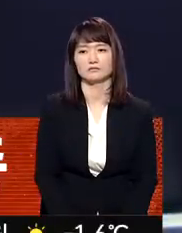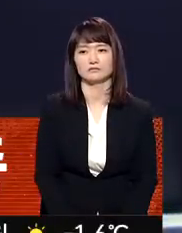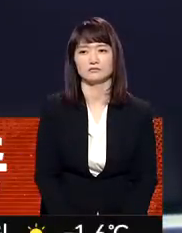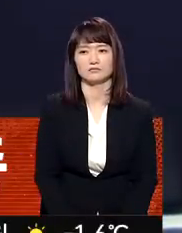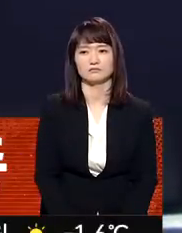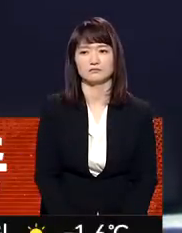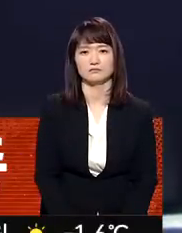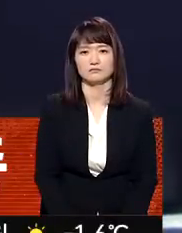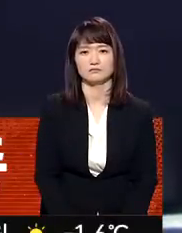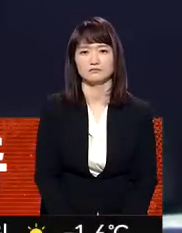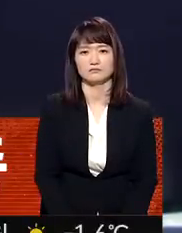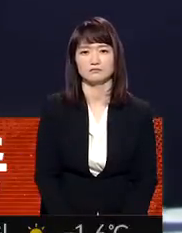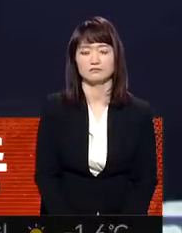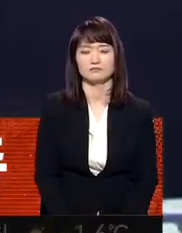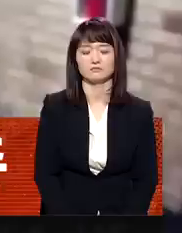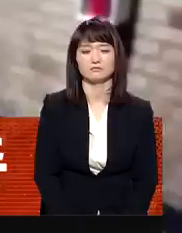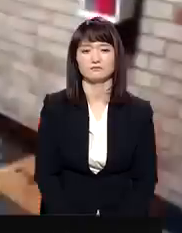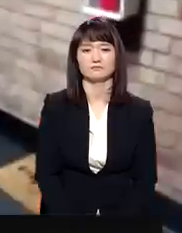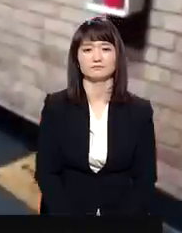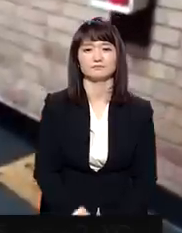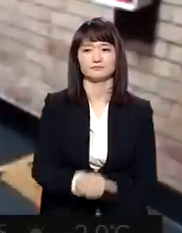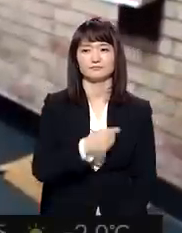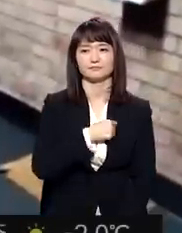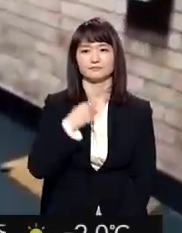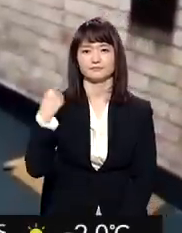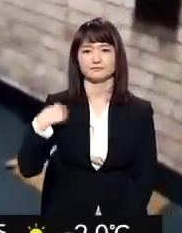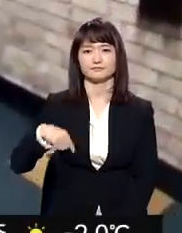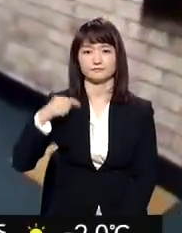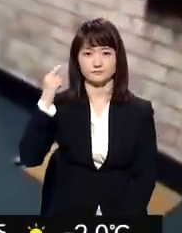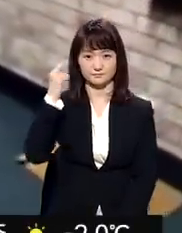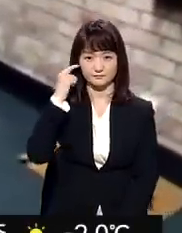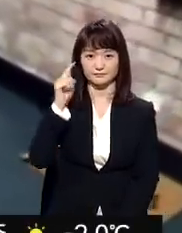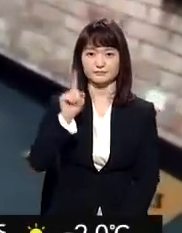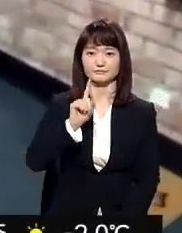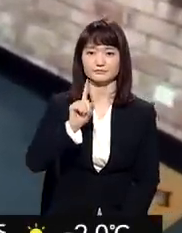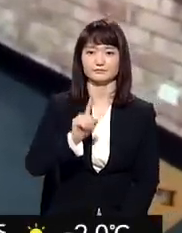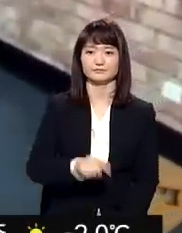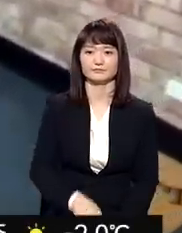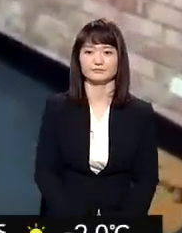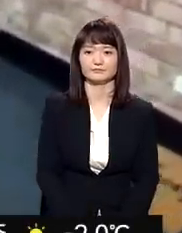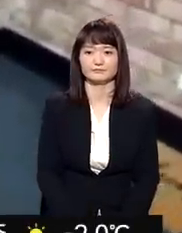세상에 뭐 이런 일이 있습니까 진짜 자 다음은 중국으로 가보시죠